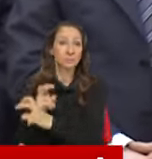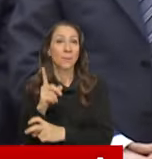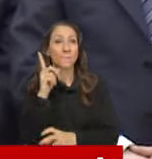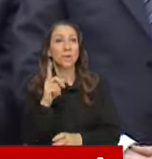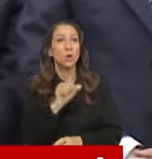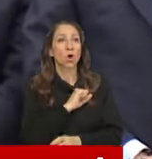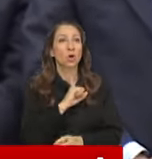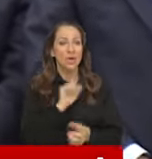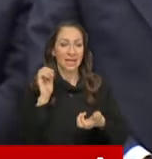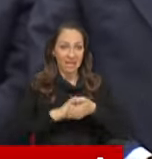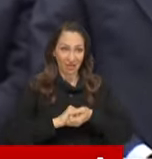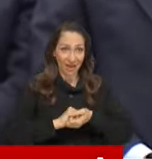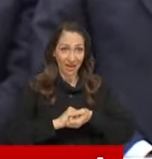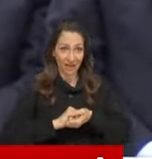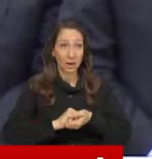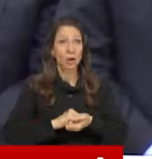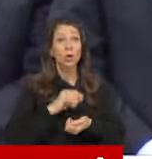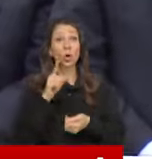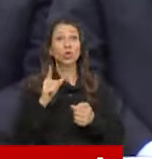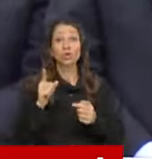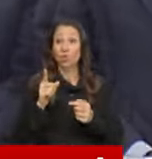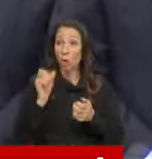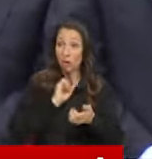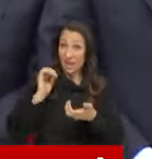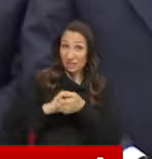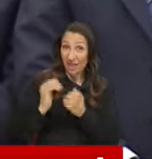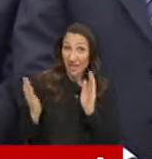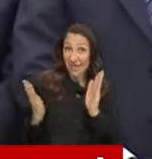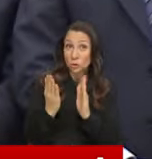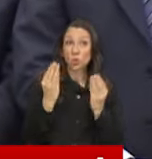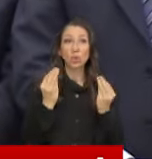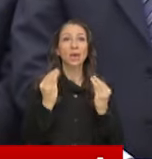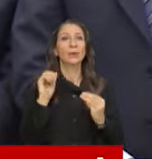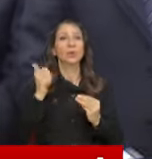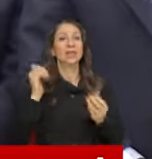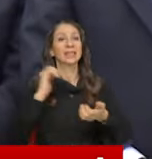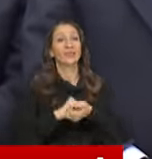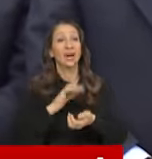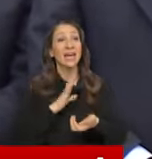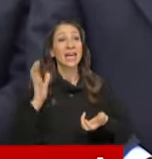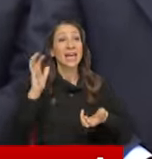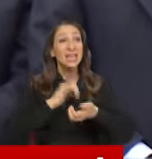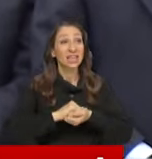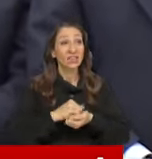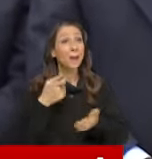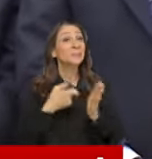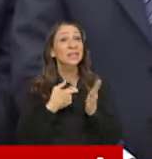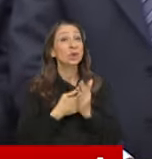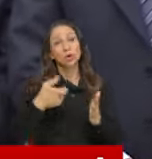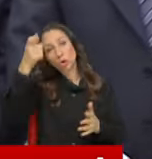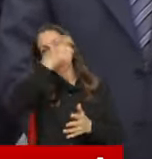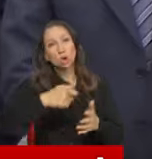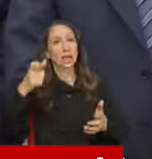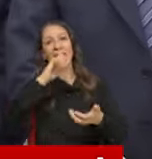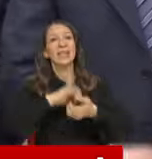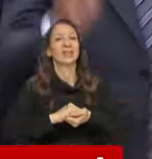motor ittifakı onun karşısında güzel günlerin ittifakı var ittifakımız adı